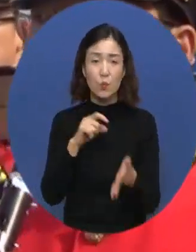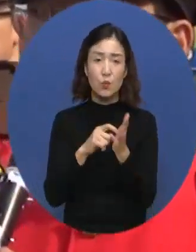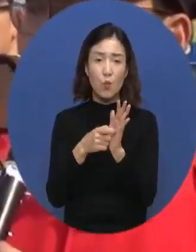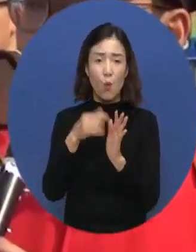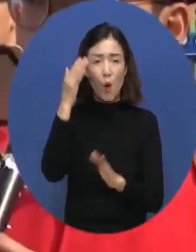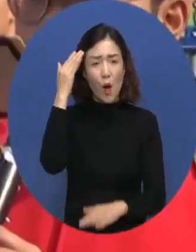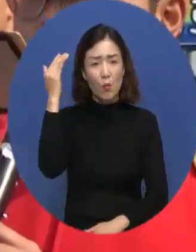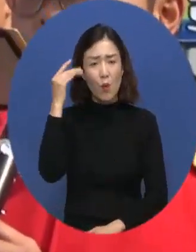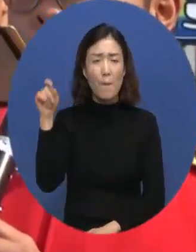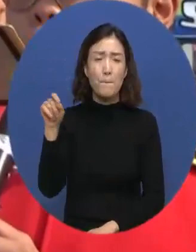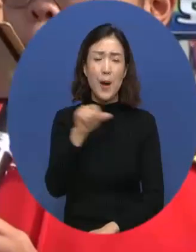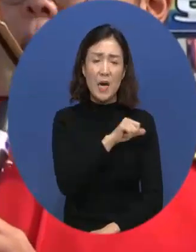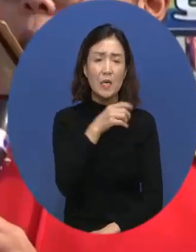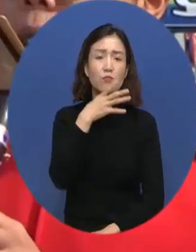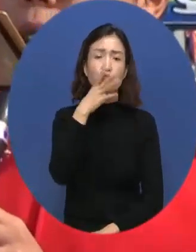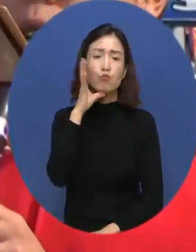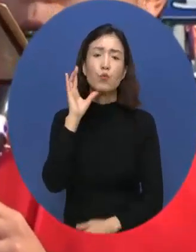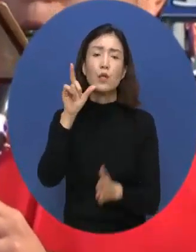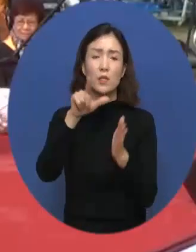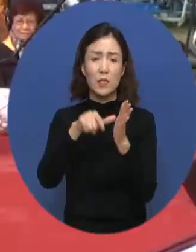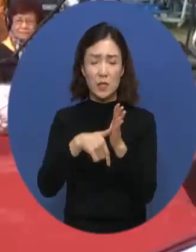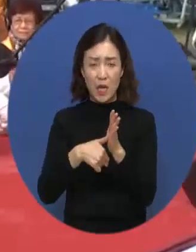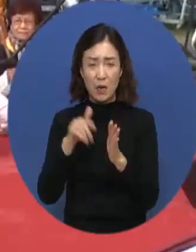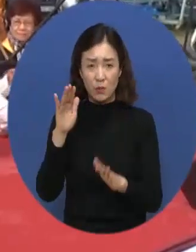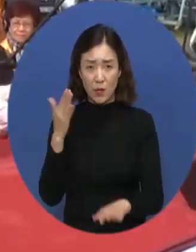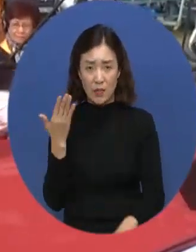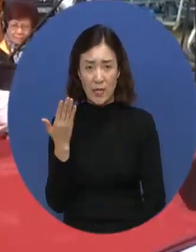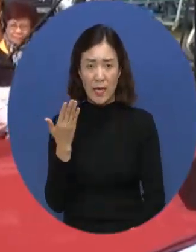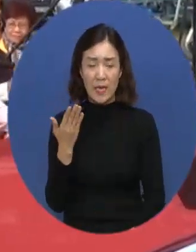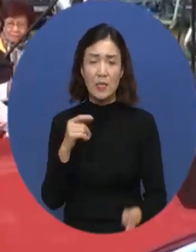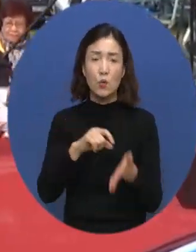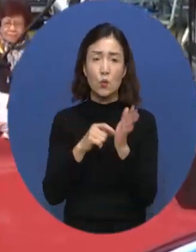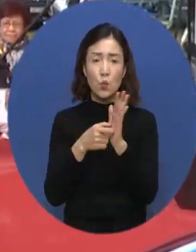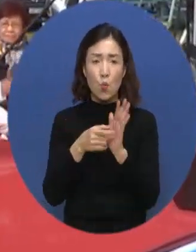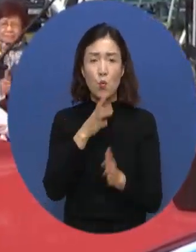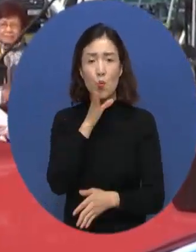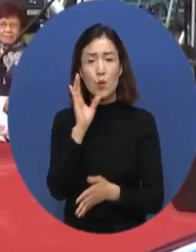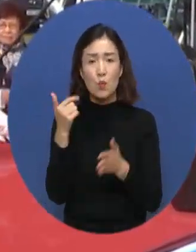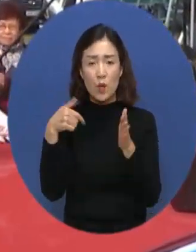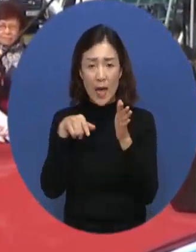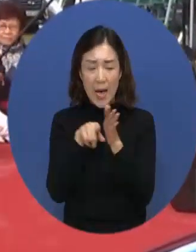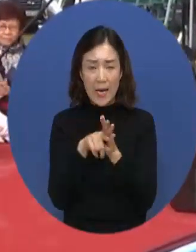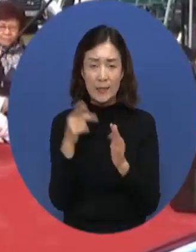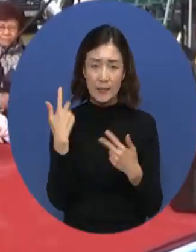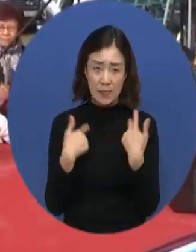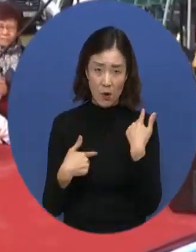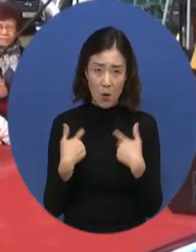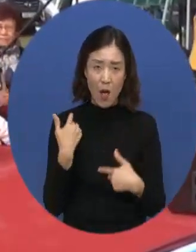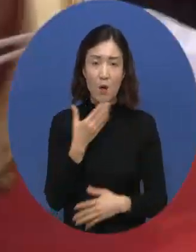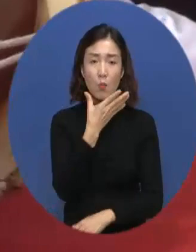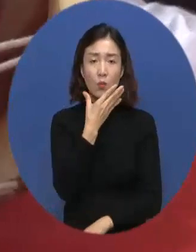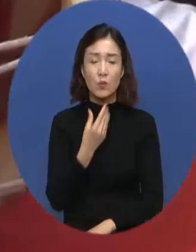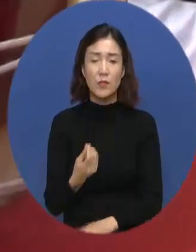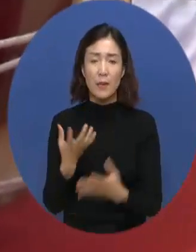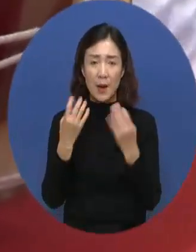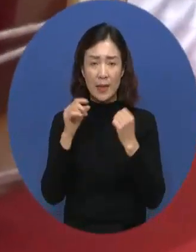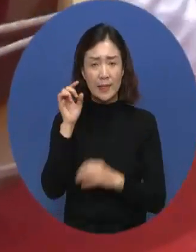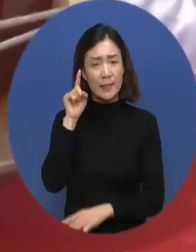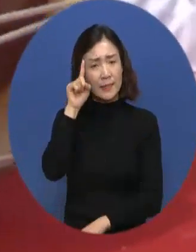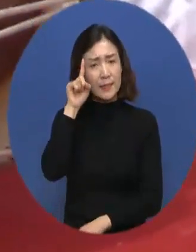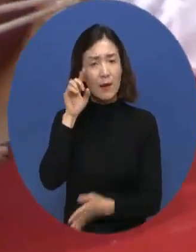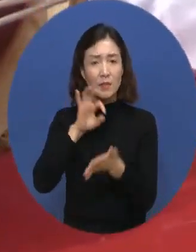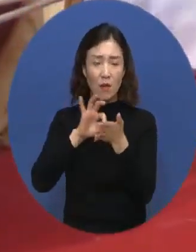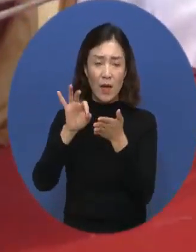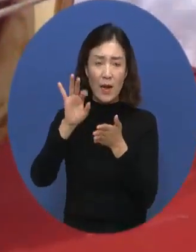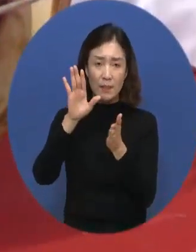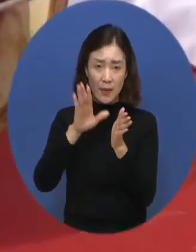빠르게 고령화 시대로 접어들었는데요. 그만큼 노인들을 위한 즐길거리와 복지에 많은 신경을 써야 할